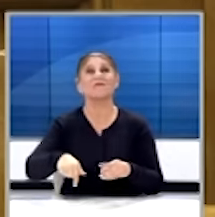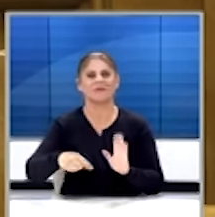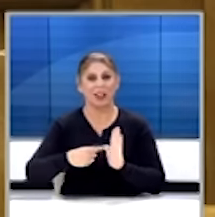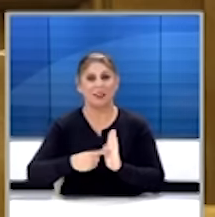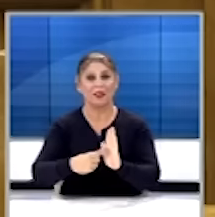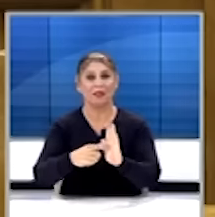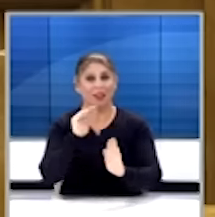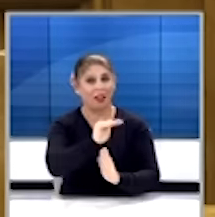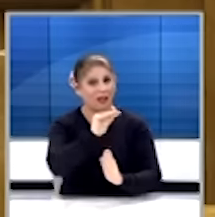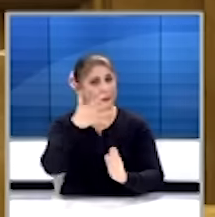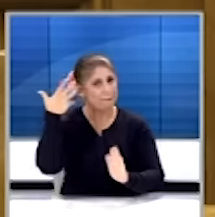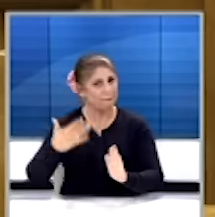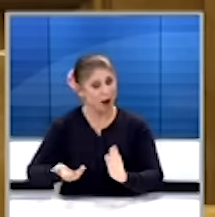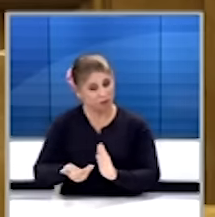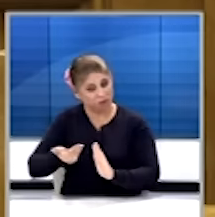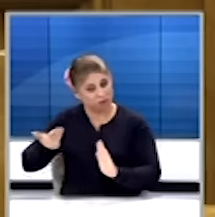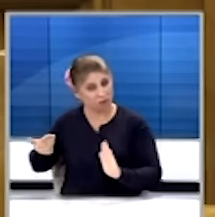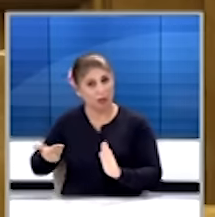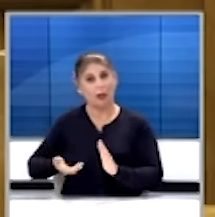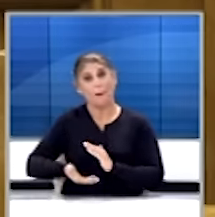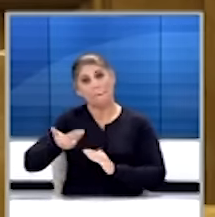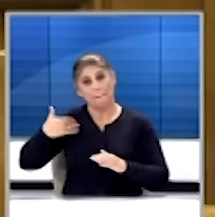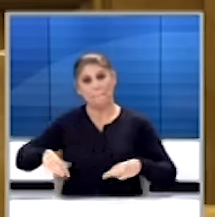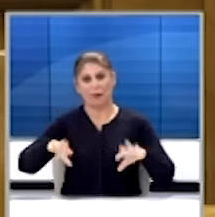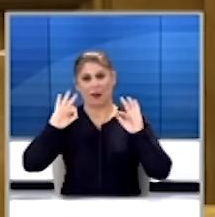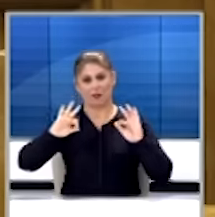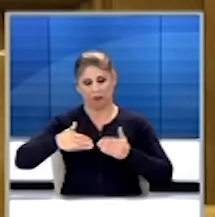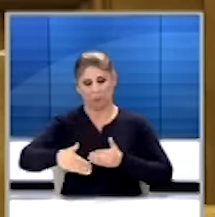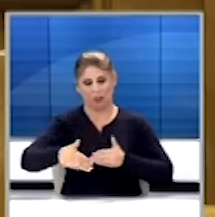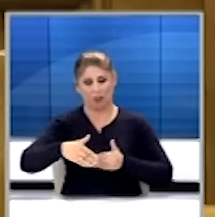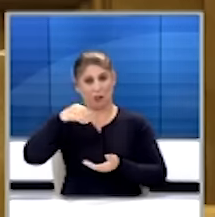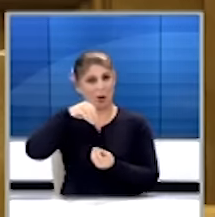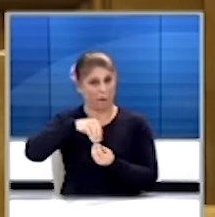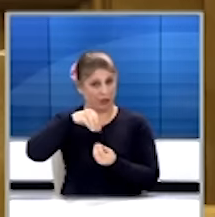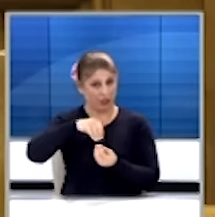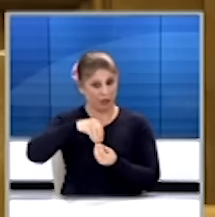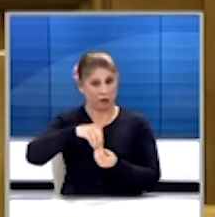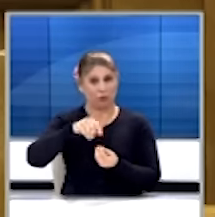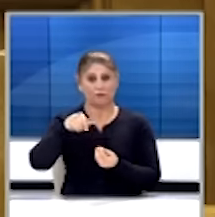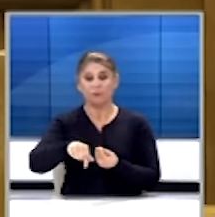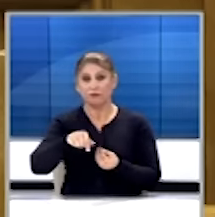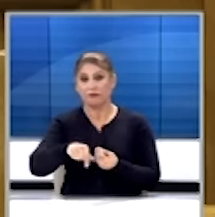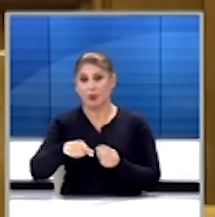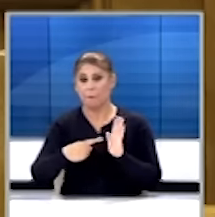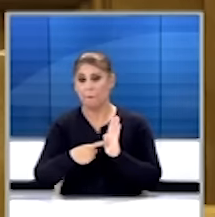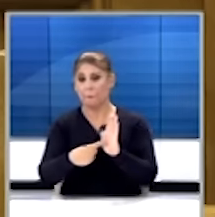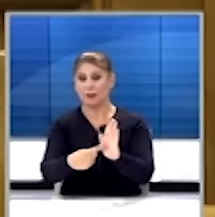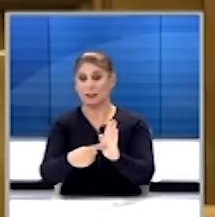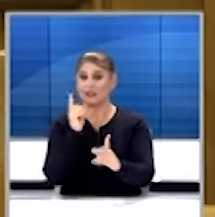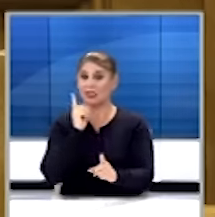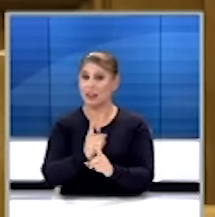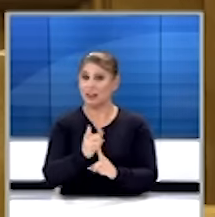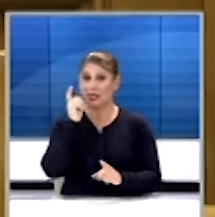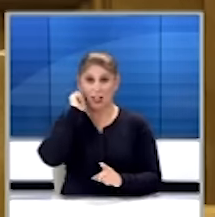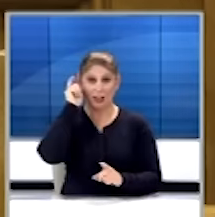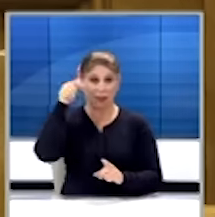και με ερώτηση που καταθέσαμε έγκαιρα πριν την έναρξη της περίοδου, τον Απρίλιο, και την οποία παρουσιάσαμε σε ειδική